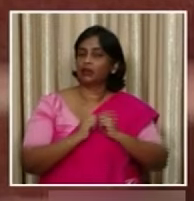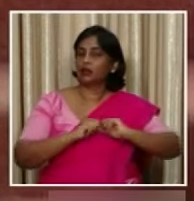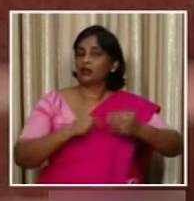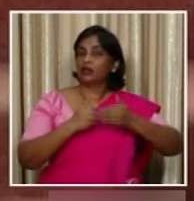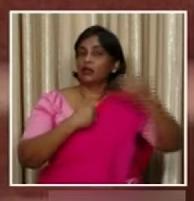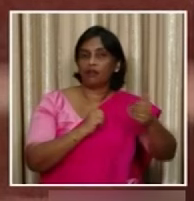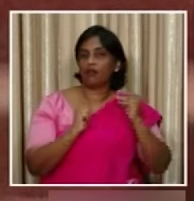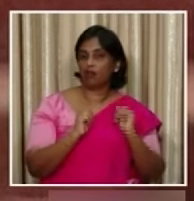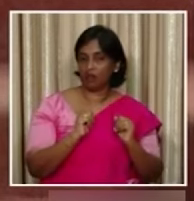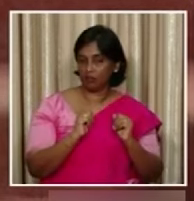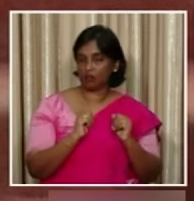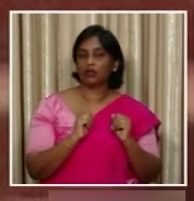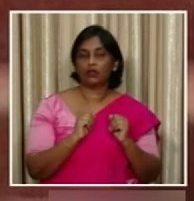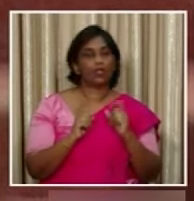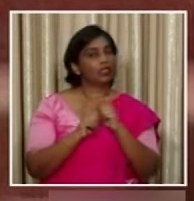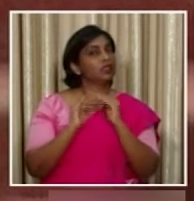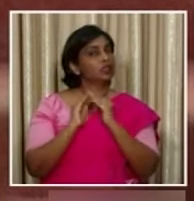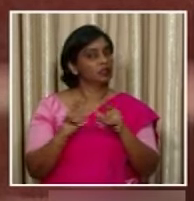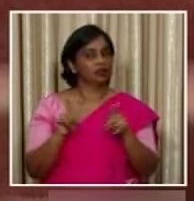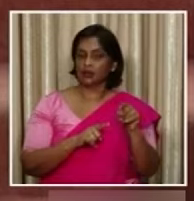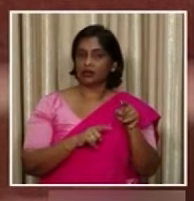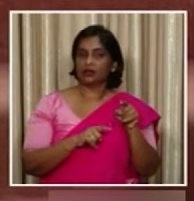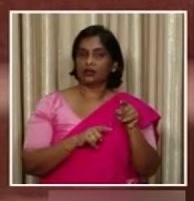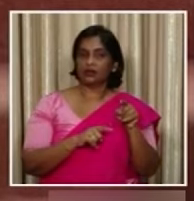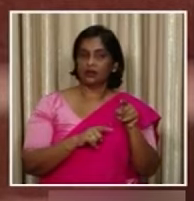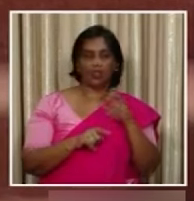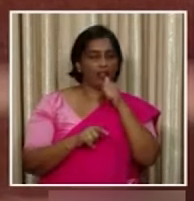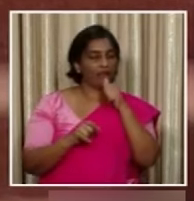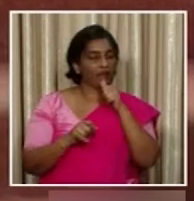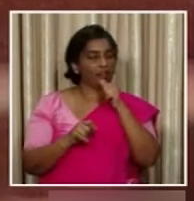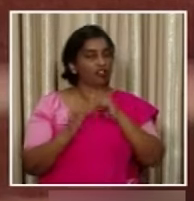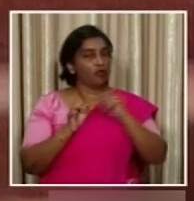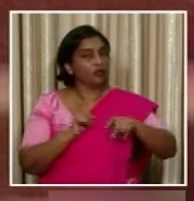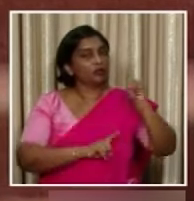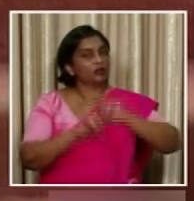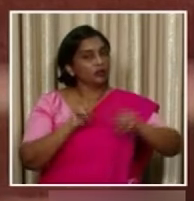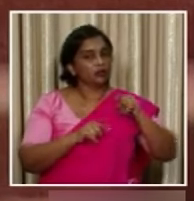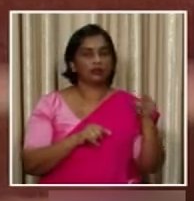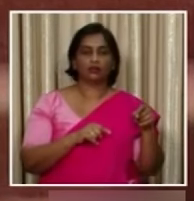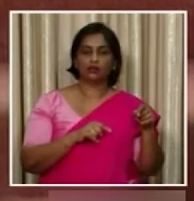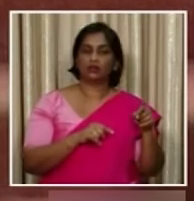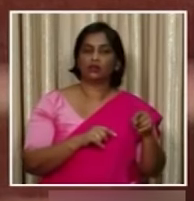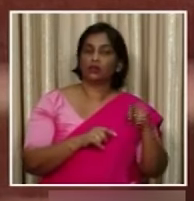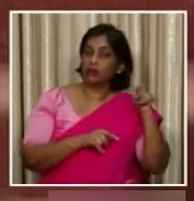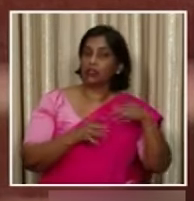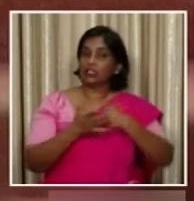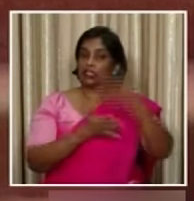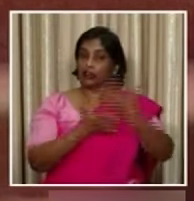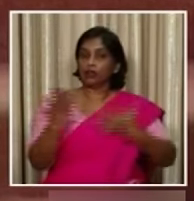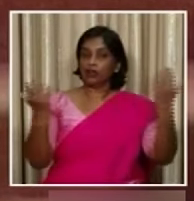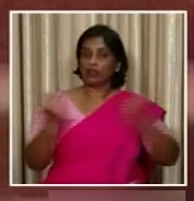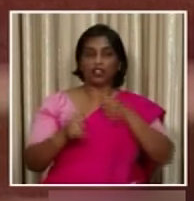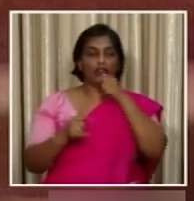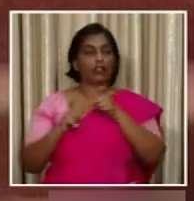ඉතිරි ක්‍රියාමාර්ග දෙපාර්තමේන්තුවක් ඉදිරියට අපි ගම්මු කියලා. ජල සම්පත් මණ්ඩලයත් එක්ක සාකච්ඡා කළා. ඔවුන්ගේ වාර්තා අරගෙන